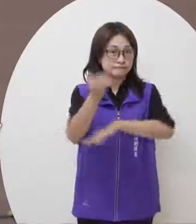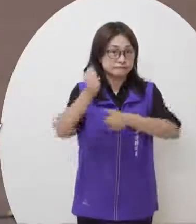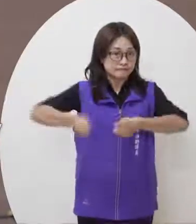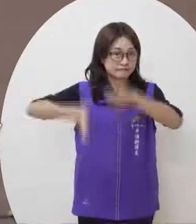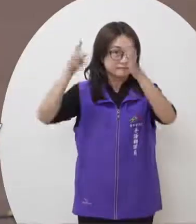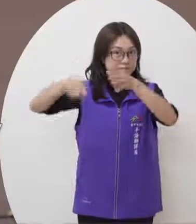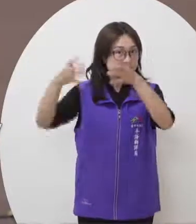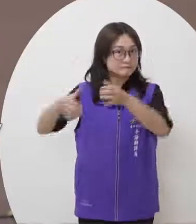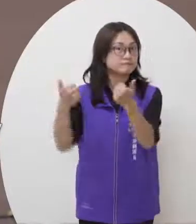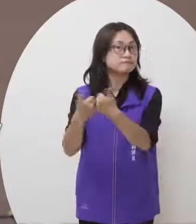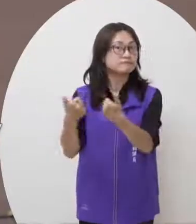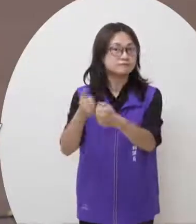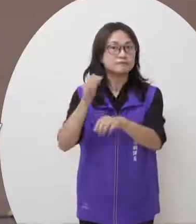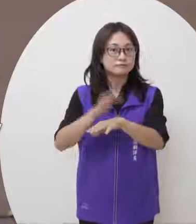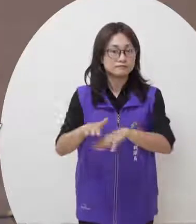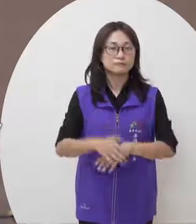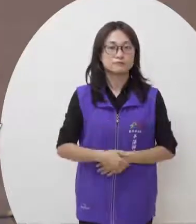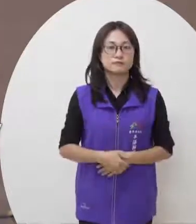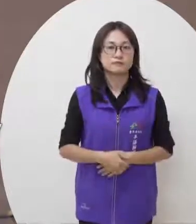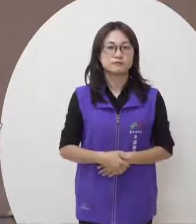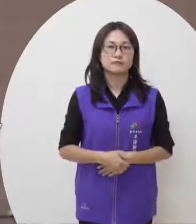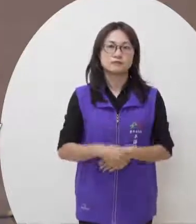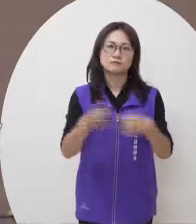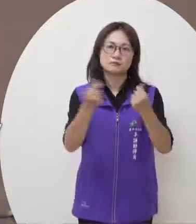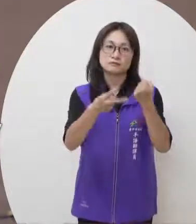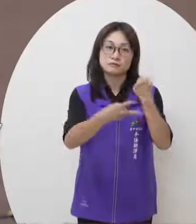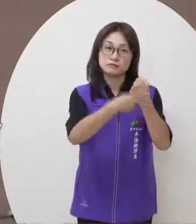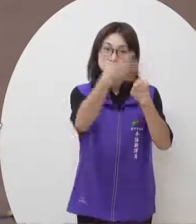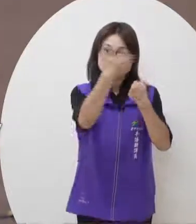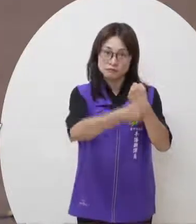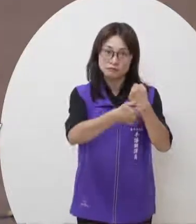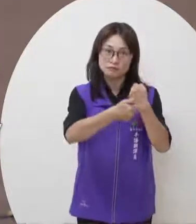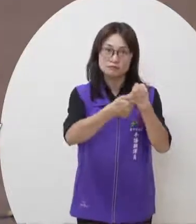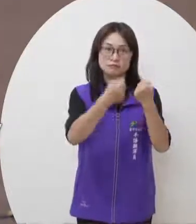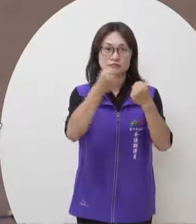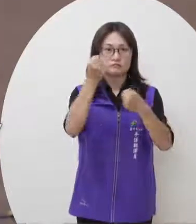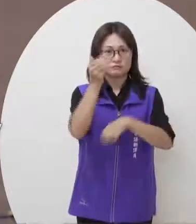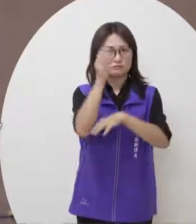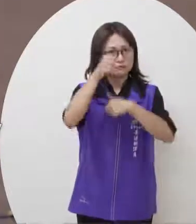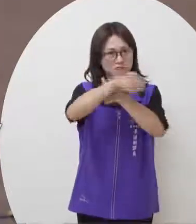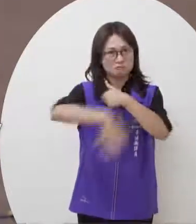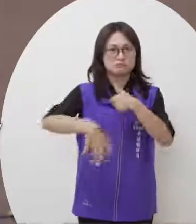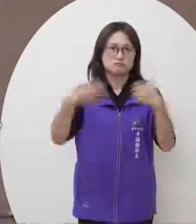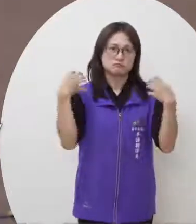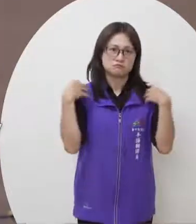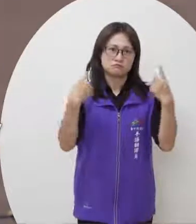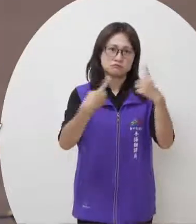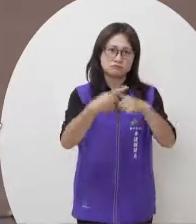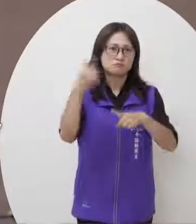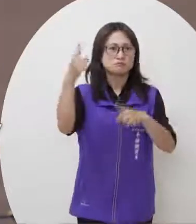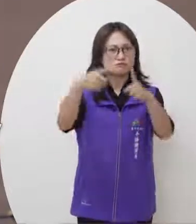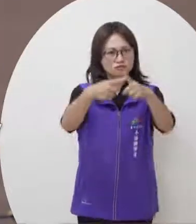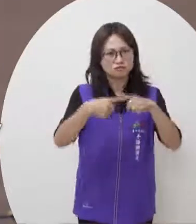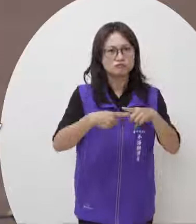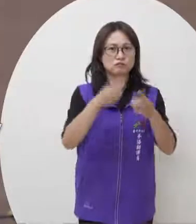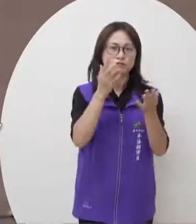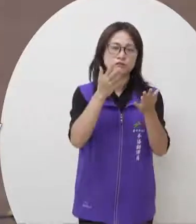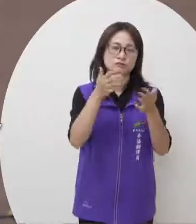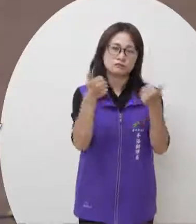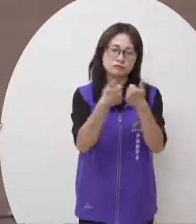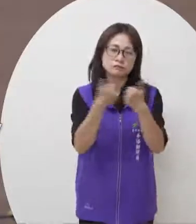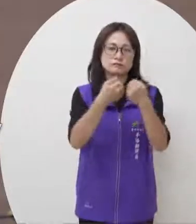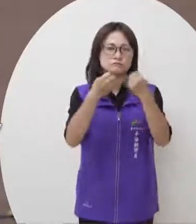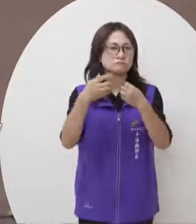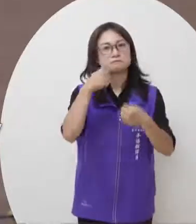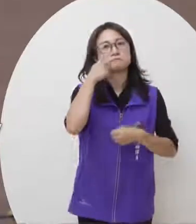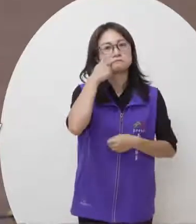里长或是一般的这个各系统的这些负责人没有机会参加，他就是市府的最高决策会议。那